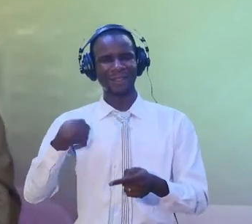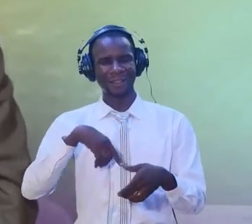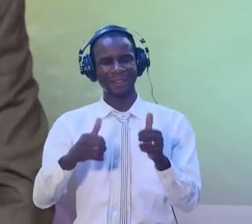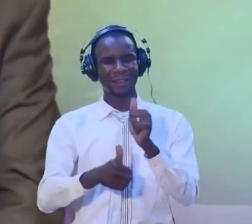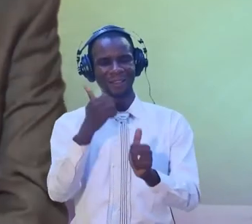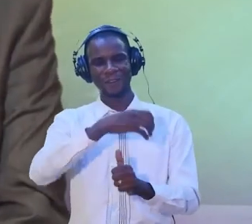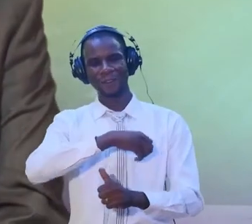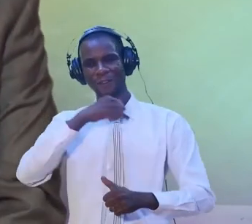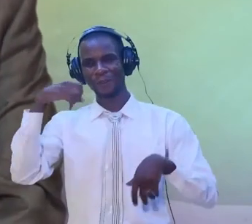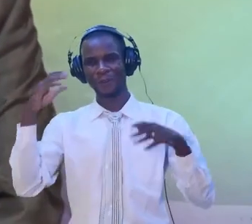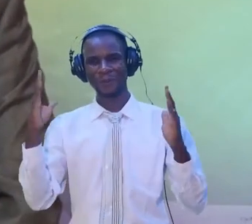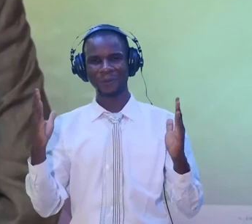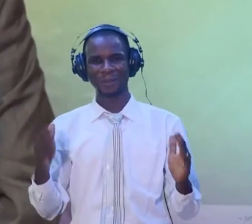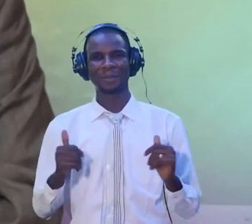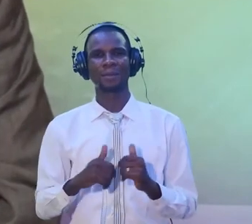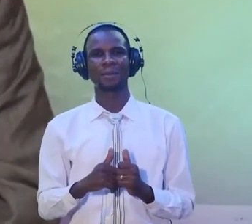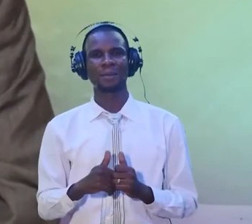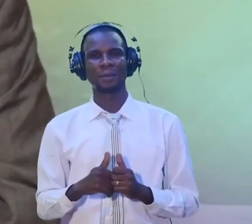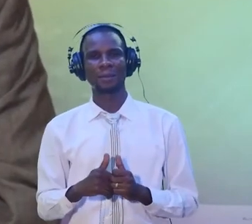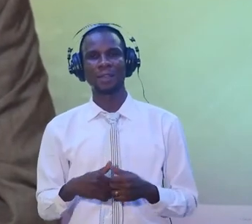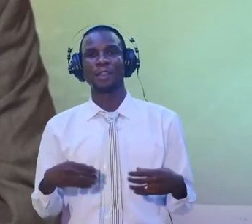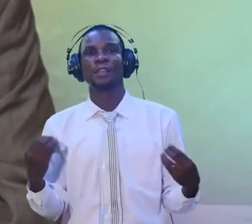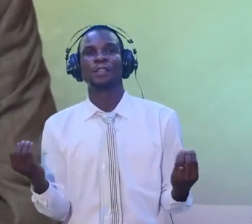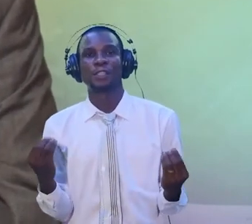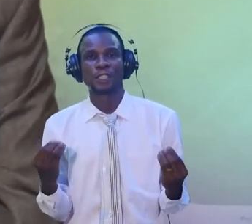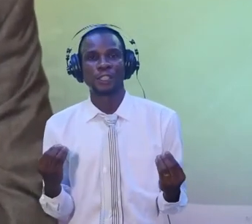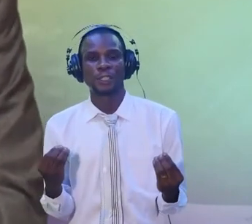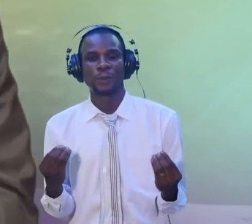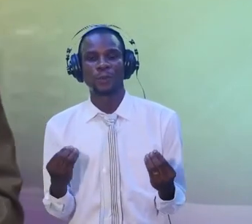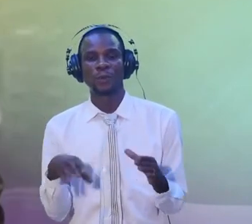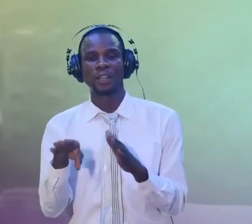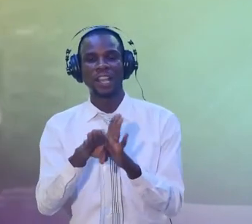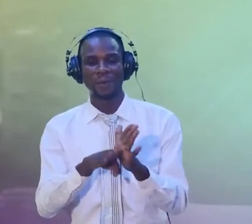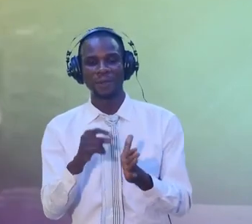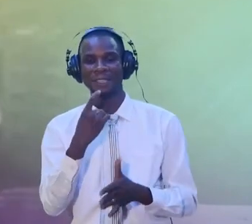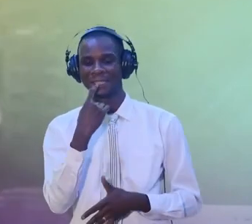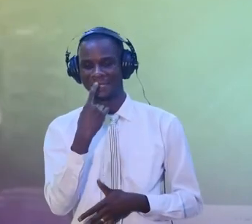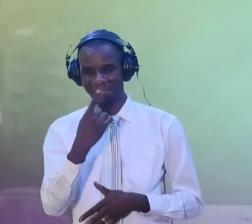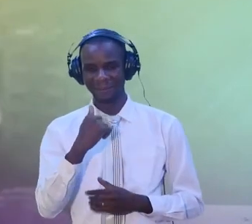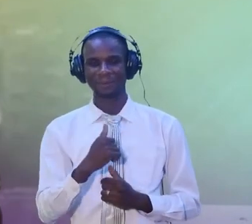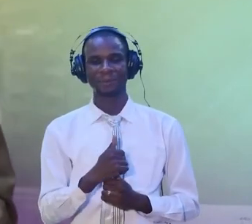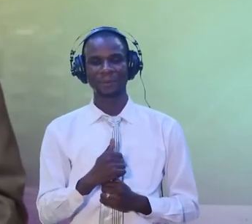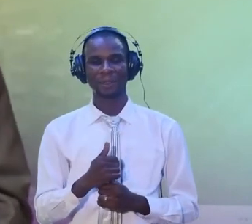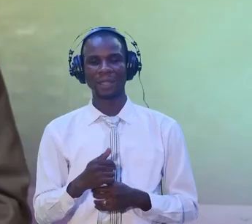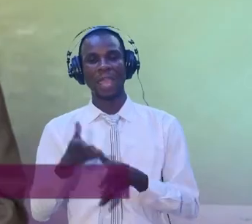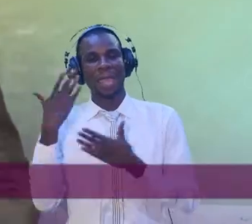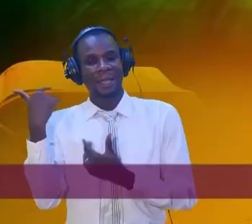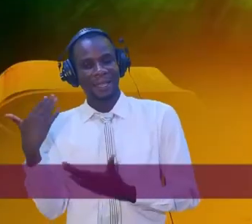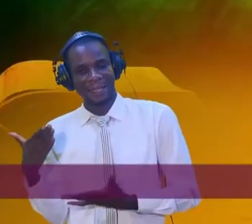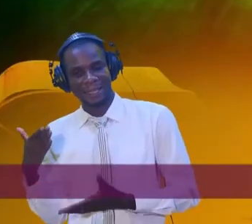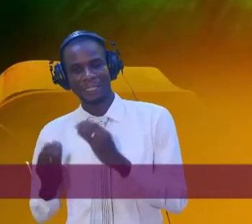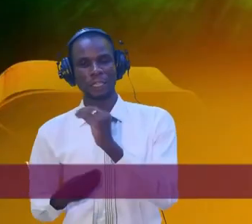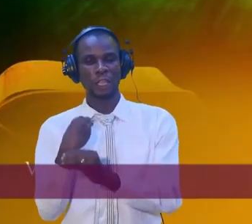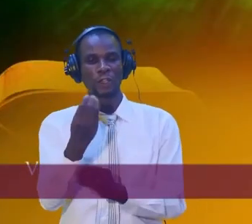kwamba anatuombea na kuamini kwamba karibuni atakuja na sisi ni washindi. Ndio maana moja